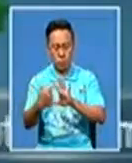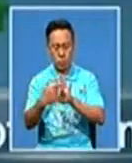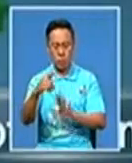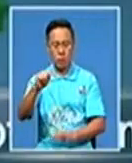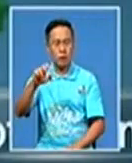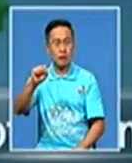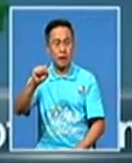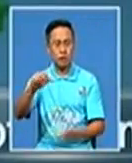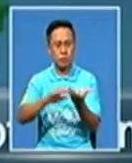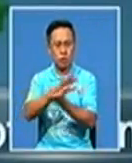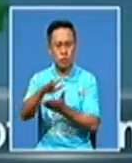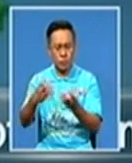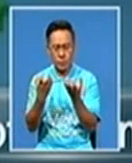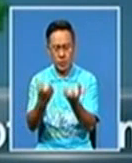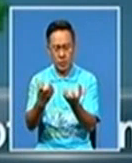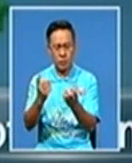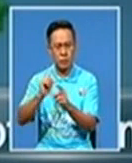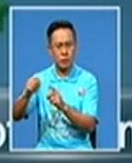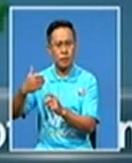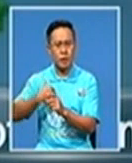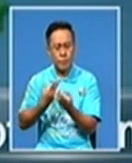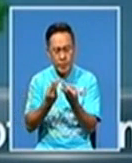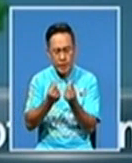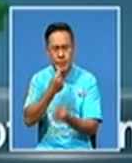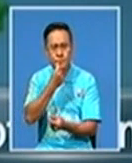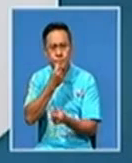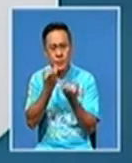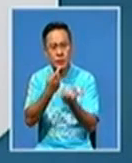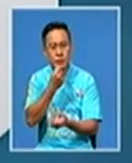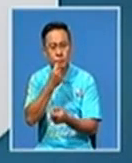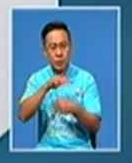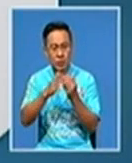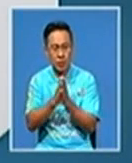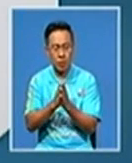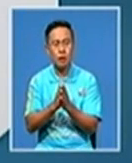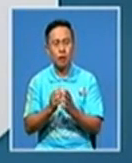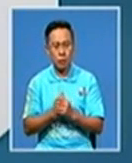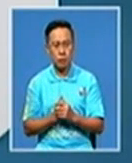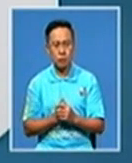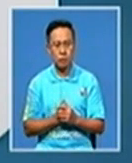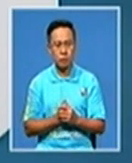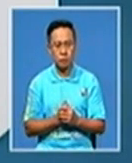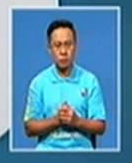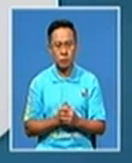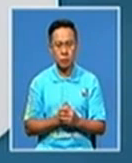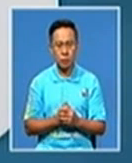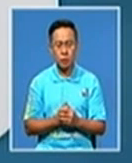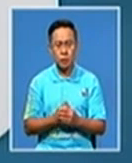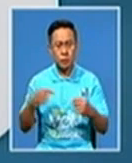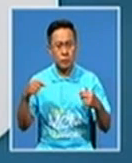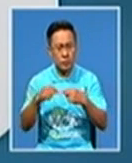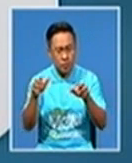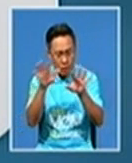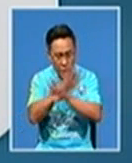จะอยู่กับหินเครือเกลือหินสองอย่างในเค็มทั้งคู่ทานได้นะผมทานมาแล้วโพแทสเ